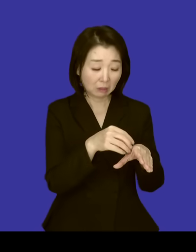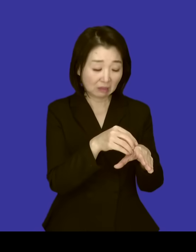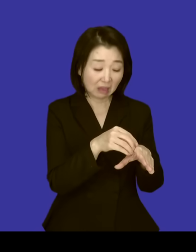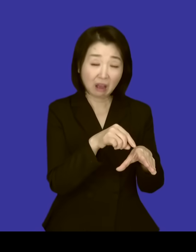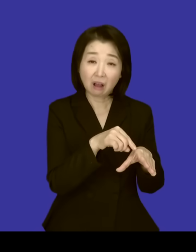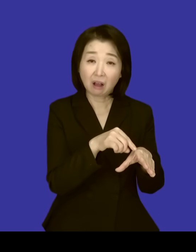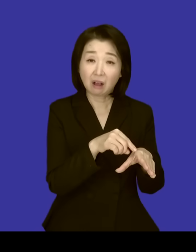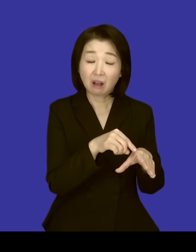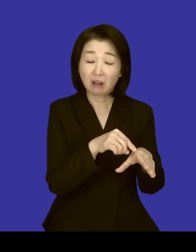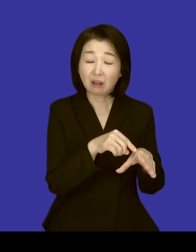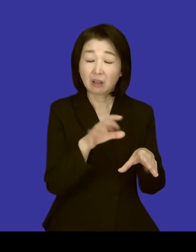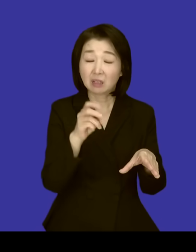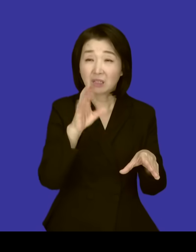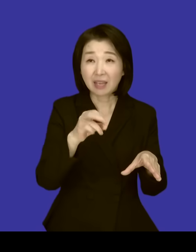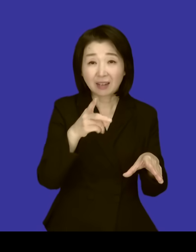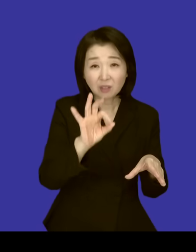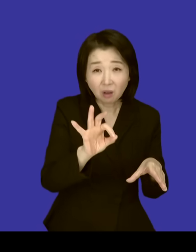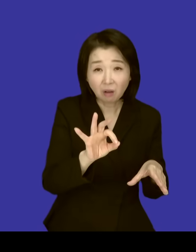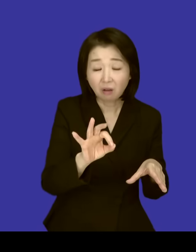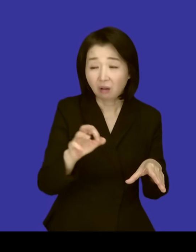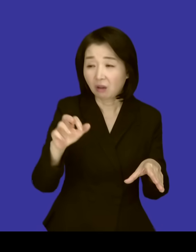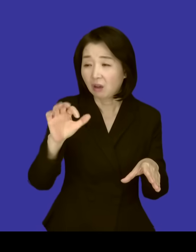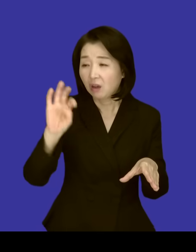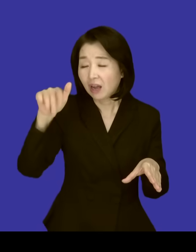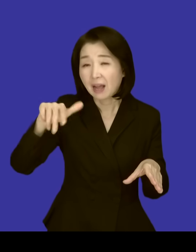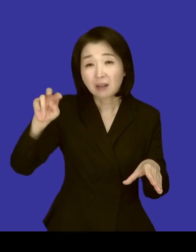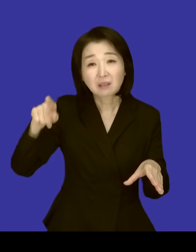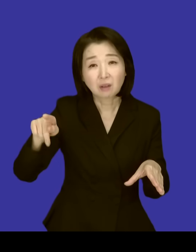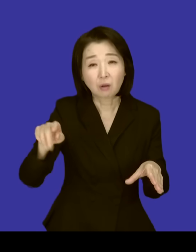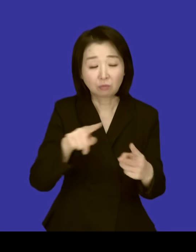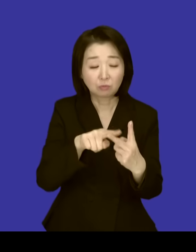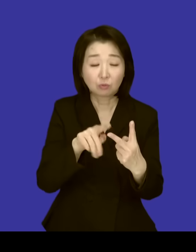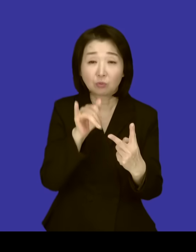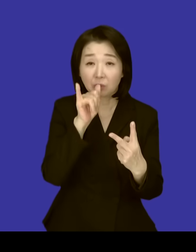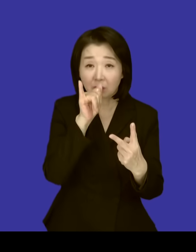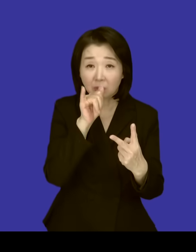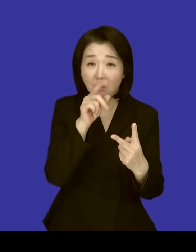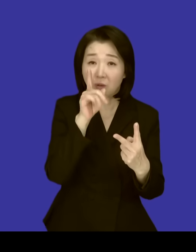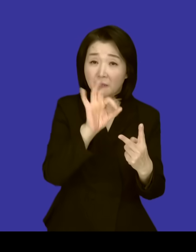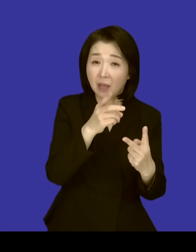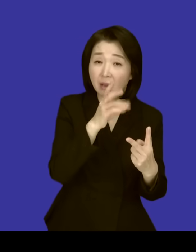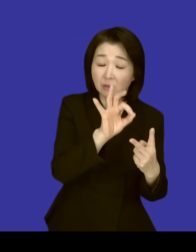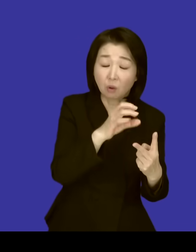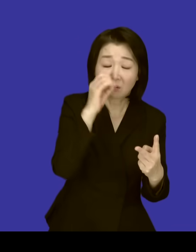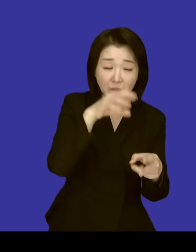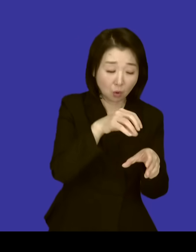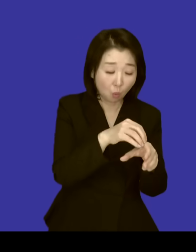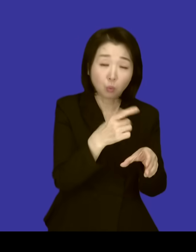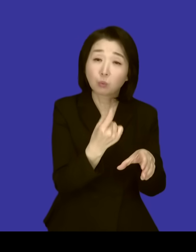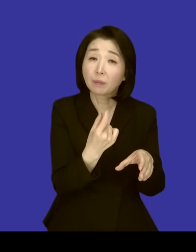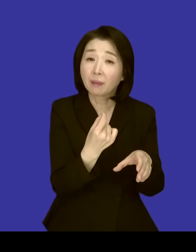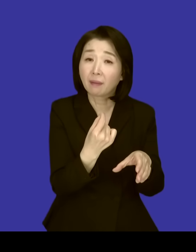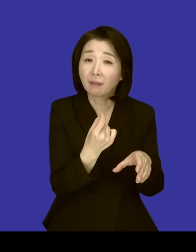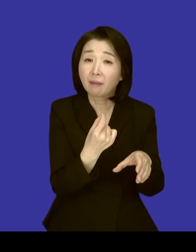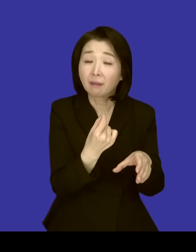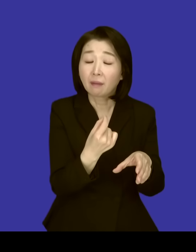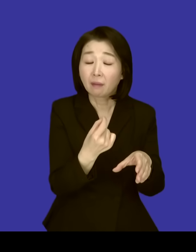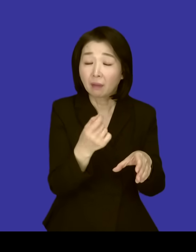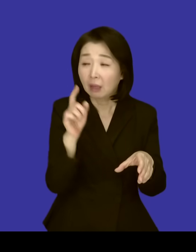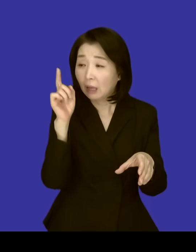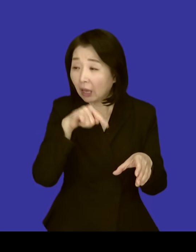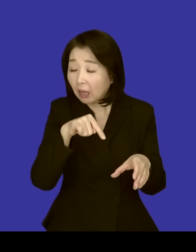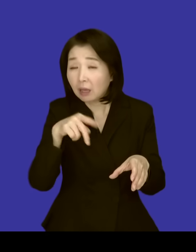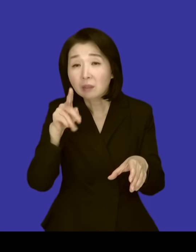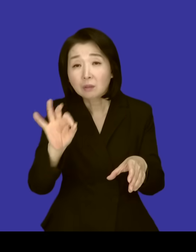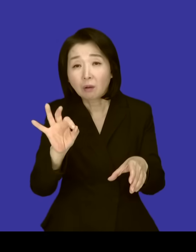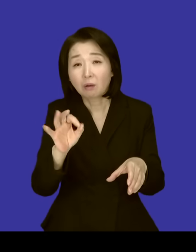양성 종양이 있고 악성 종양이 있는데 네. 양성 종양은 그냥 혹 같은 거고요. 이제 네. 악성